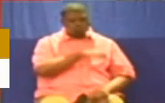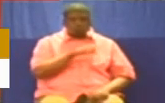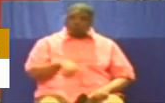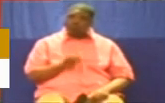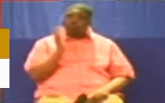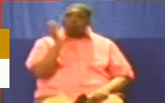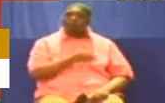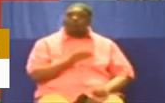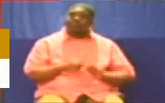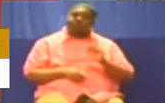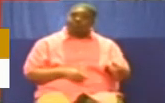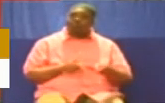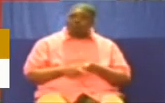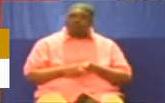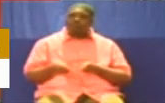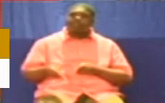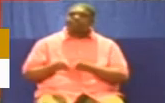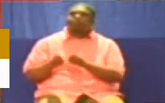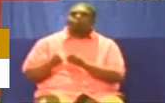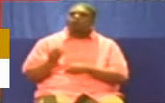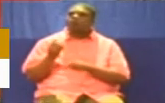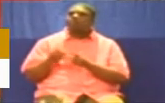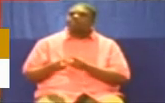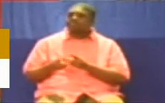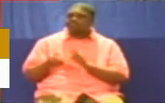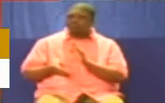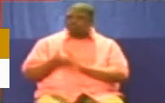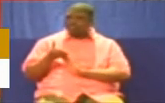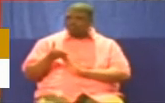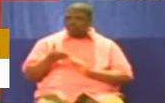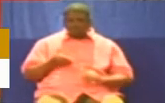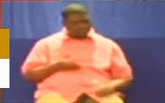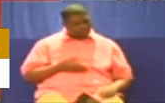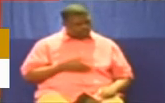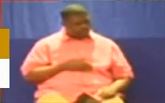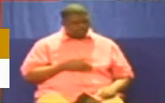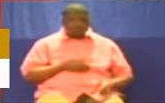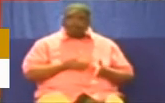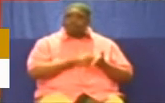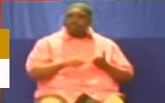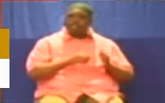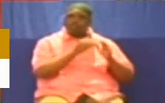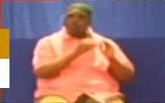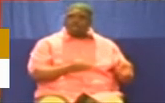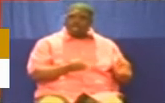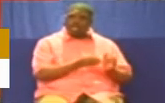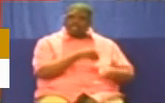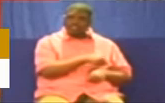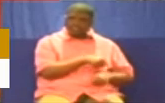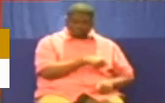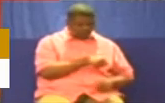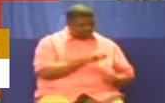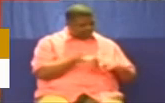kuwepo, lakini kuna mfumo wa pili ambao umeanzishwa, ule wa stakabazi garani, ambao matokeo yake ni kwamba vyama vya